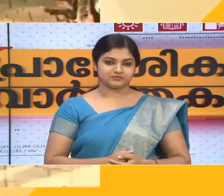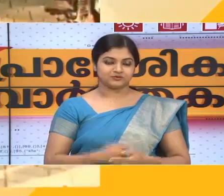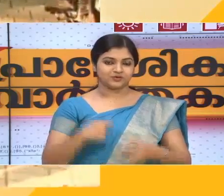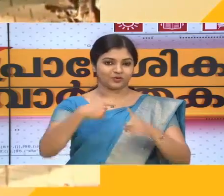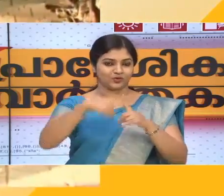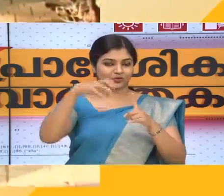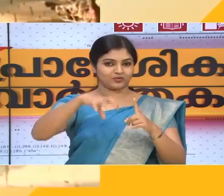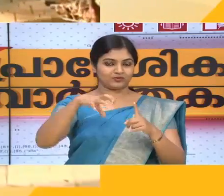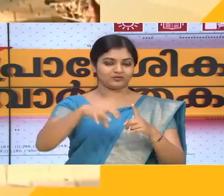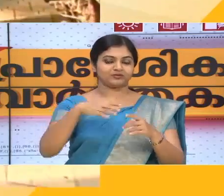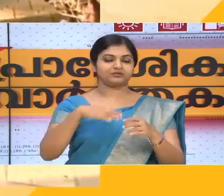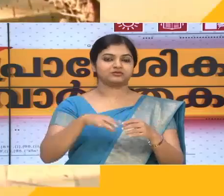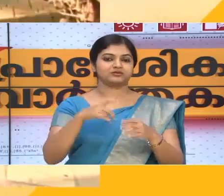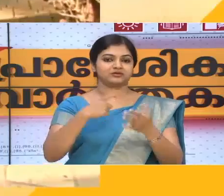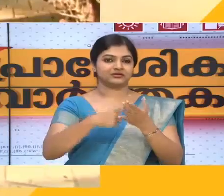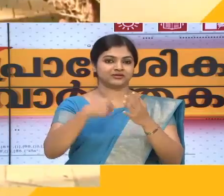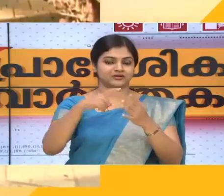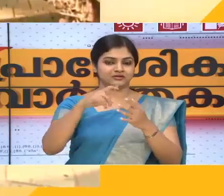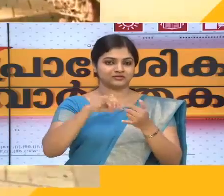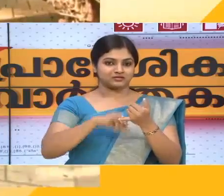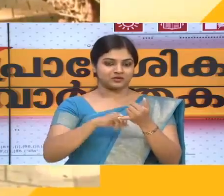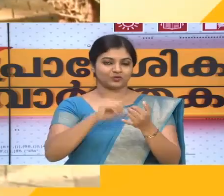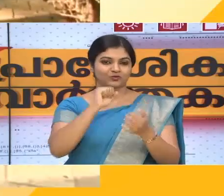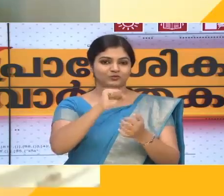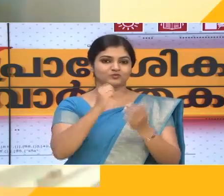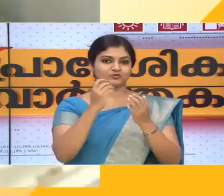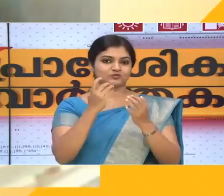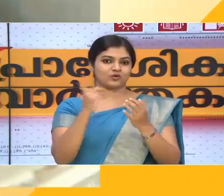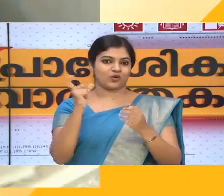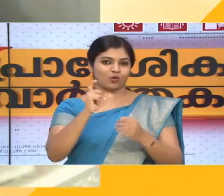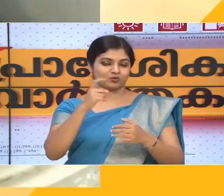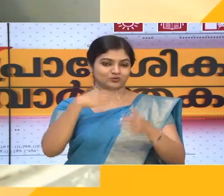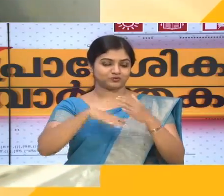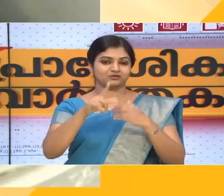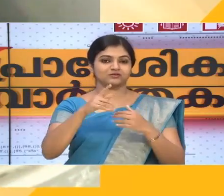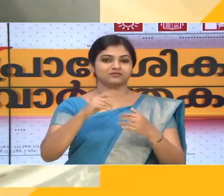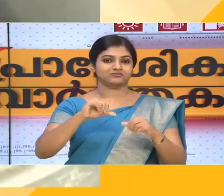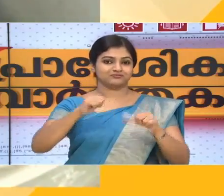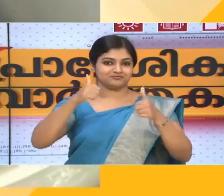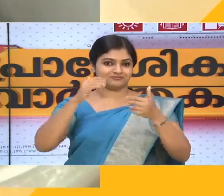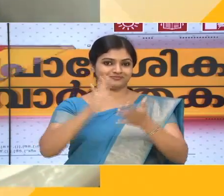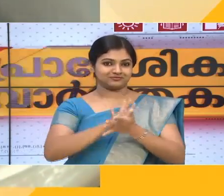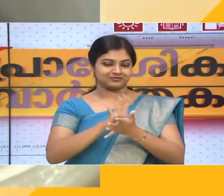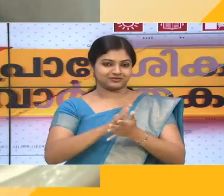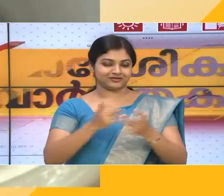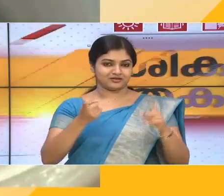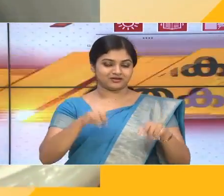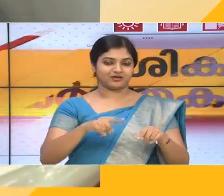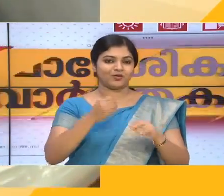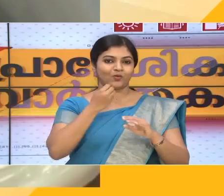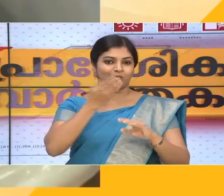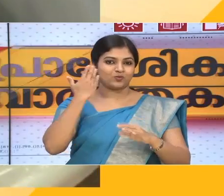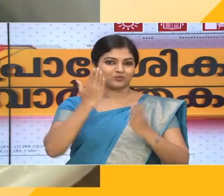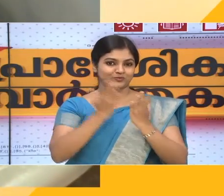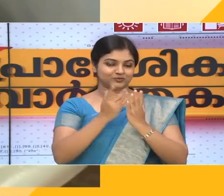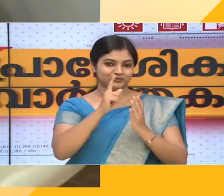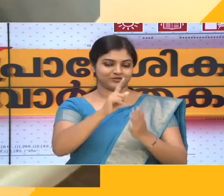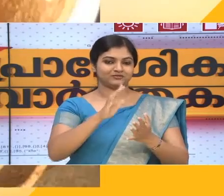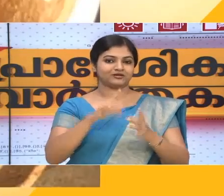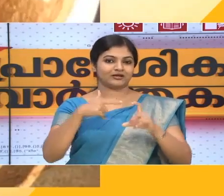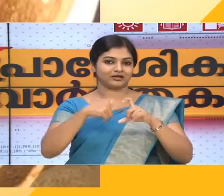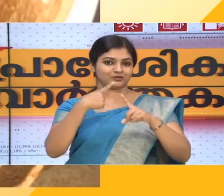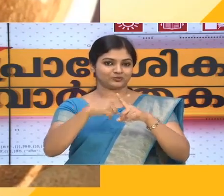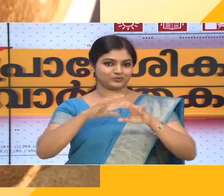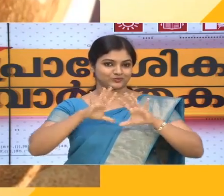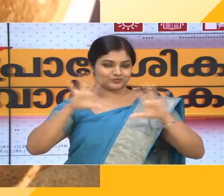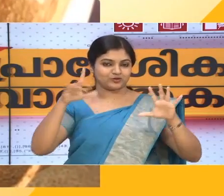കൊടുവള്ളി ഷംസുൽ ഉലമ റിയാദ് സ്വാലിഹിൻ കോളേജിലെ ബിരുദദാന ചടങ്ങിന്റെ ഭാഗമായി പൂർവ്വ വിദ്യാർത്ഥികൾ ഒരുക്കിയ എക്സ്പോയിലാണ് പാമ്പ് പ്രദർശനം